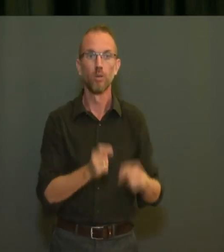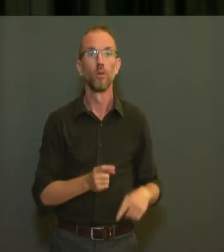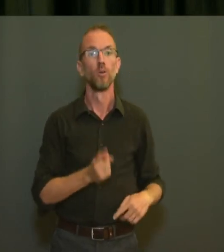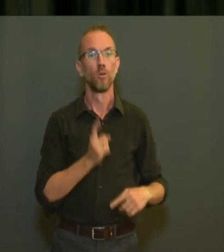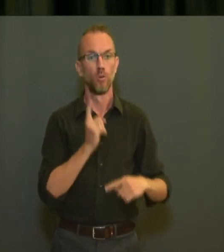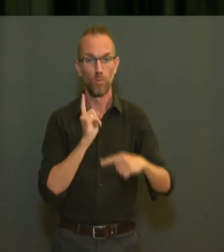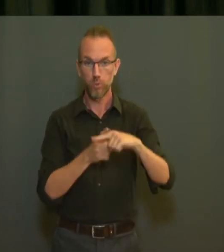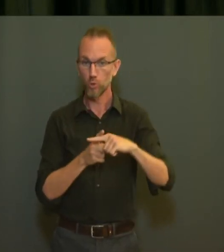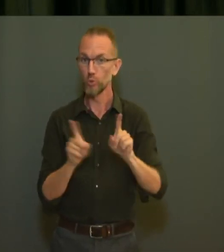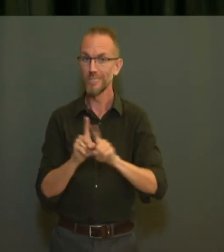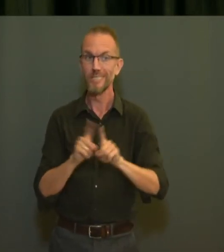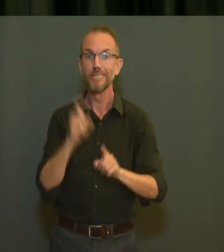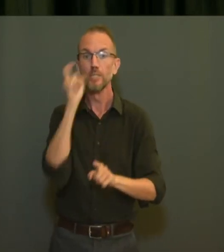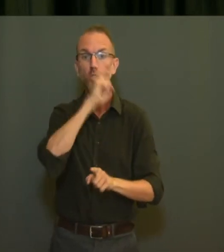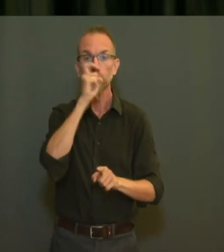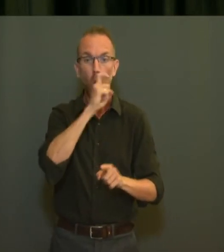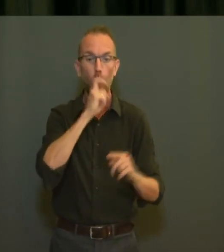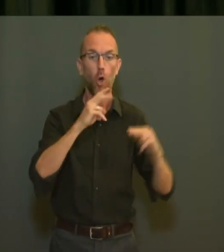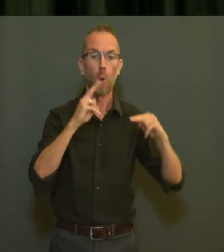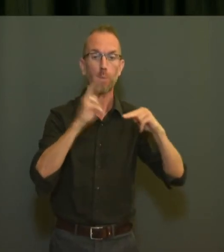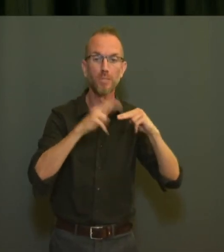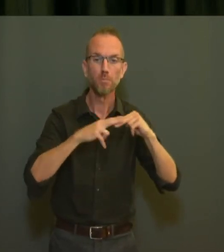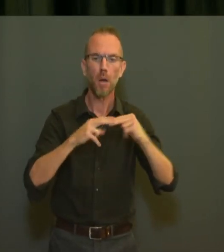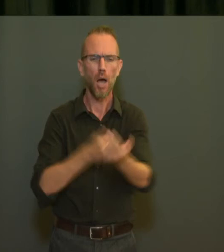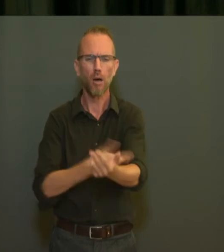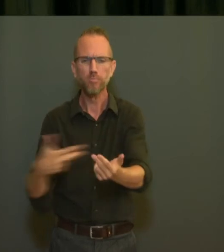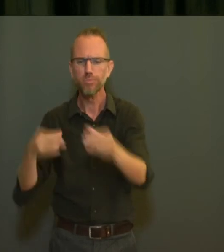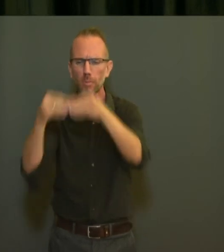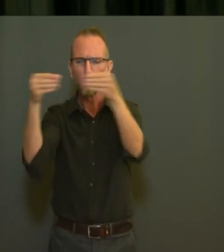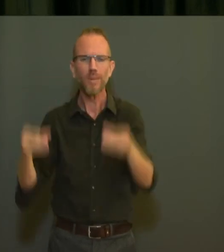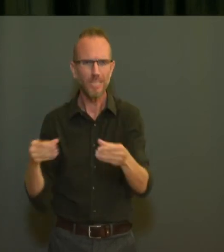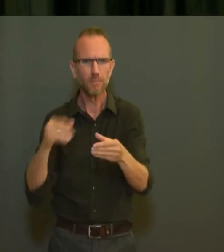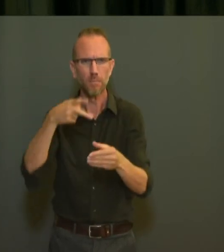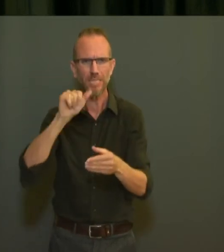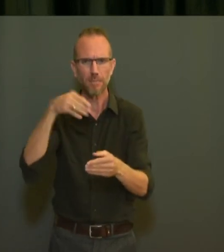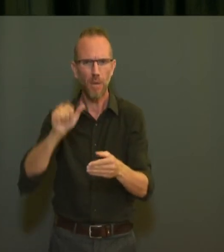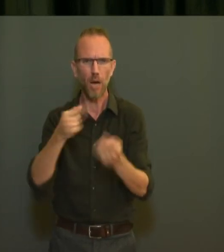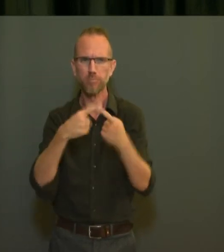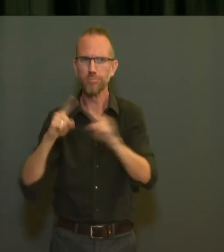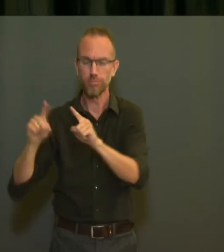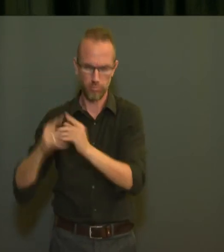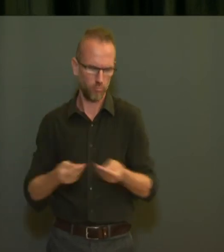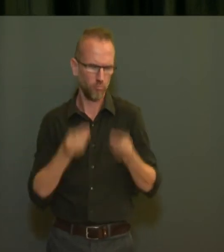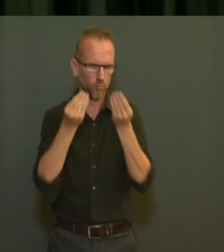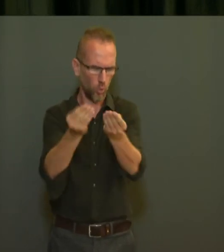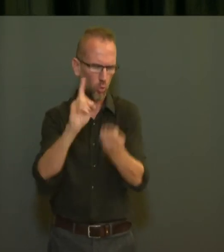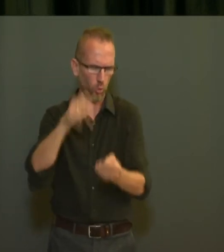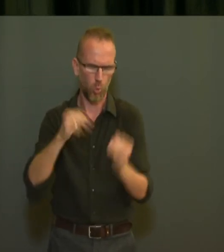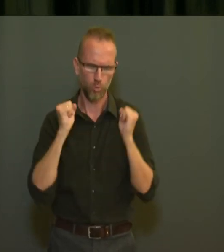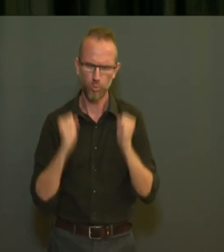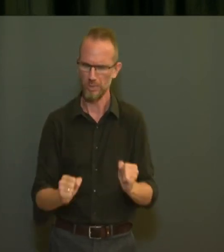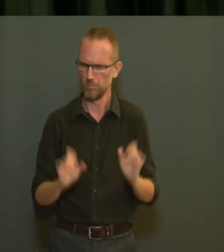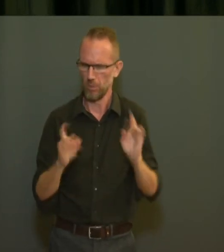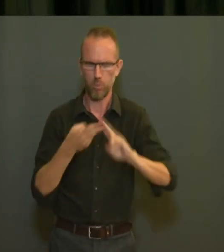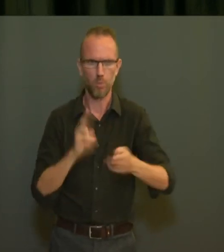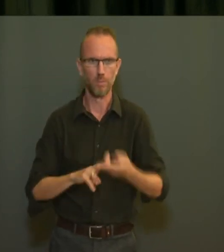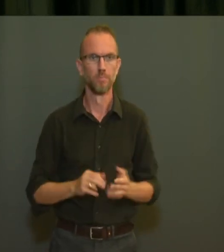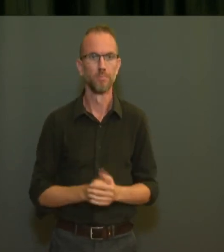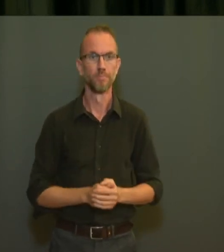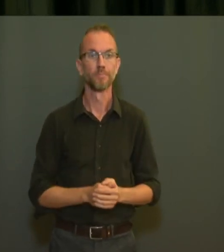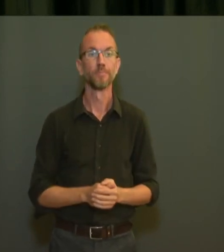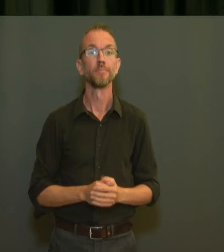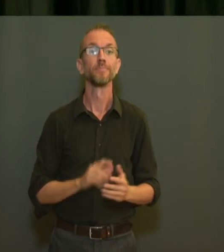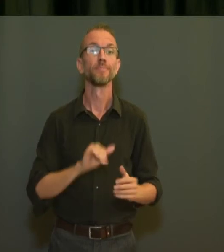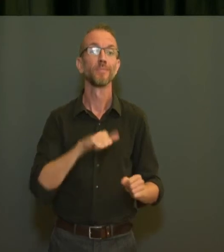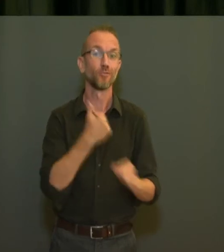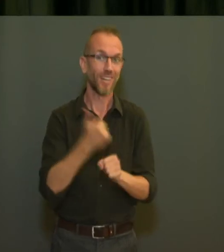utiles. La période qui suit les vacances d'été est traditionnellement une période où les donneurs sont moins nombreux à se rendre dans les centres de